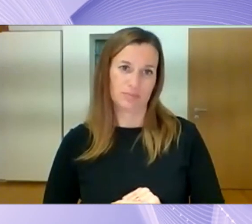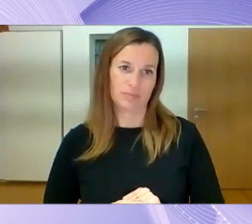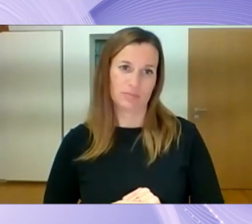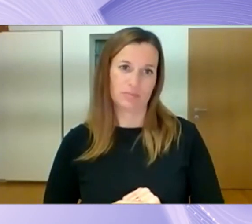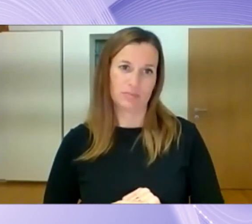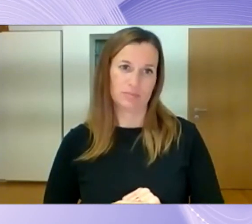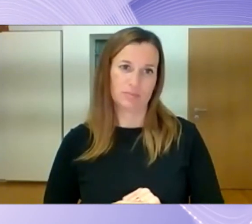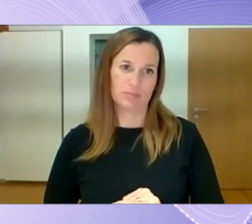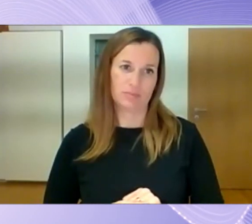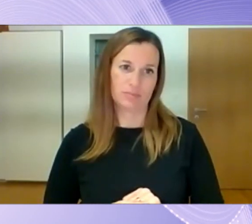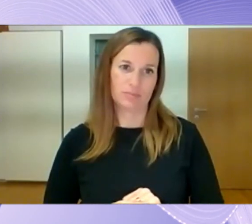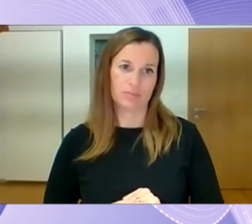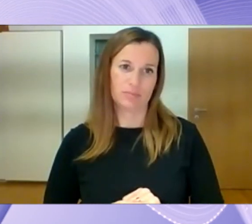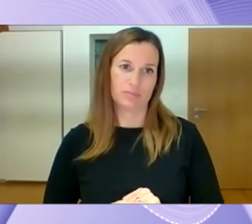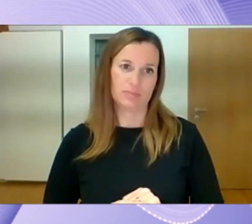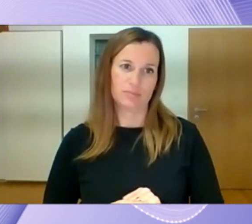Super.